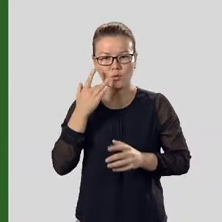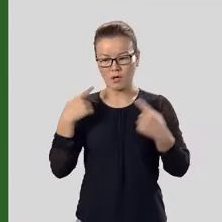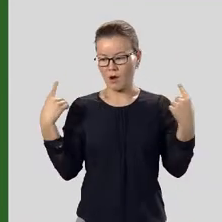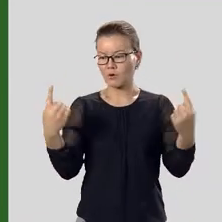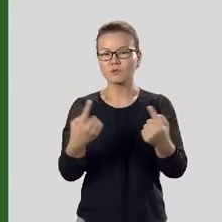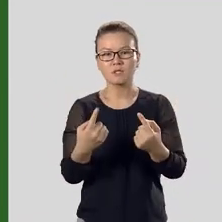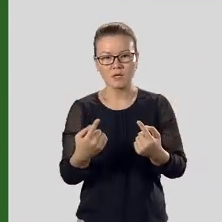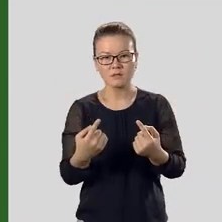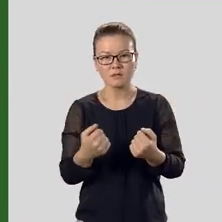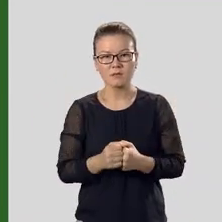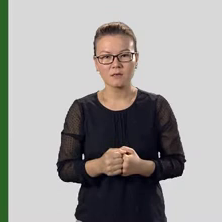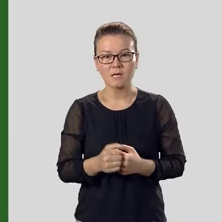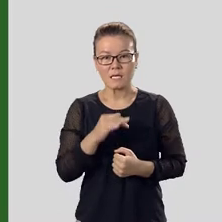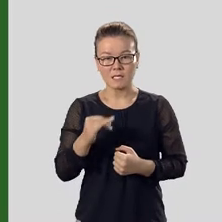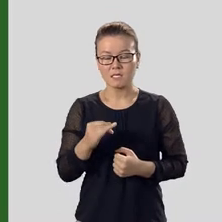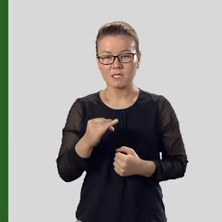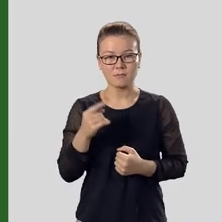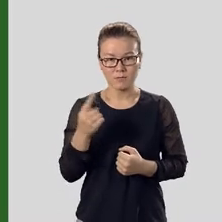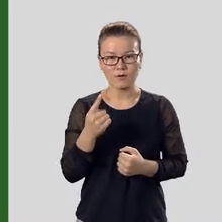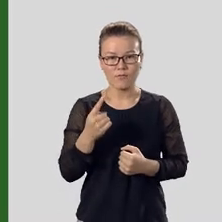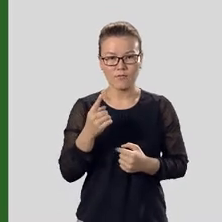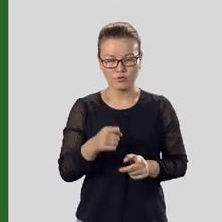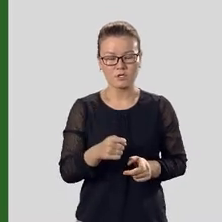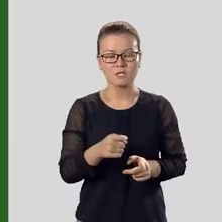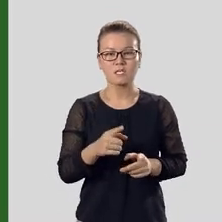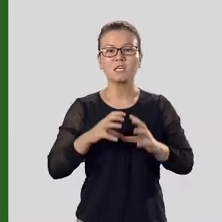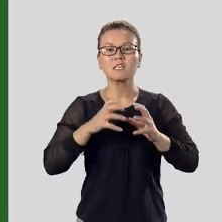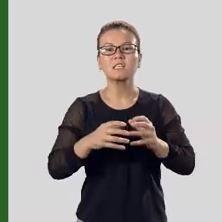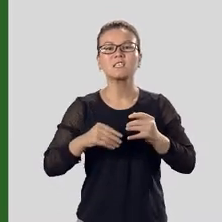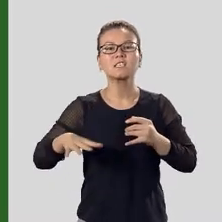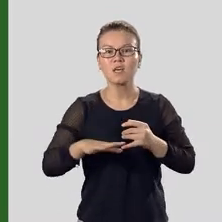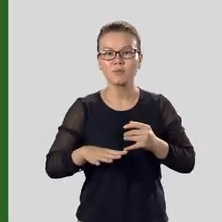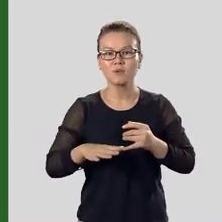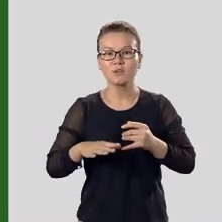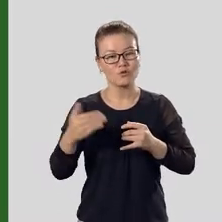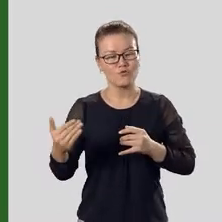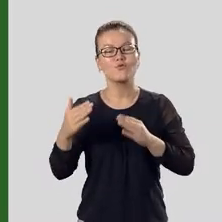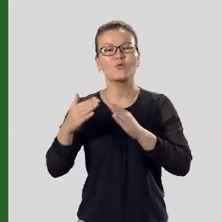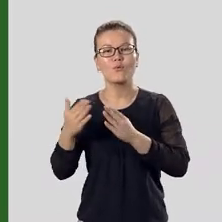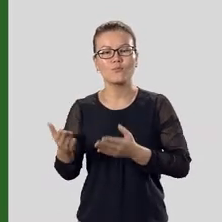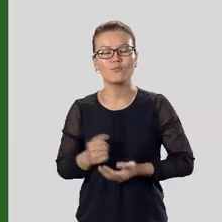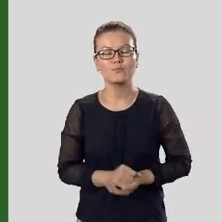его окружает, и прежде всего Землю, его дом.